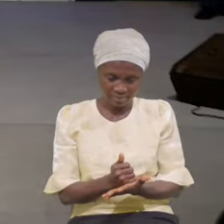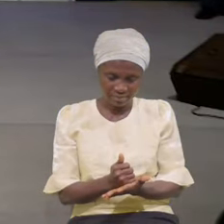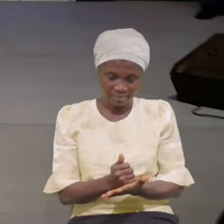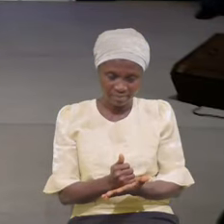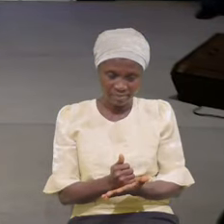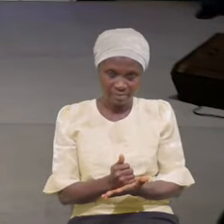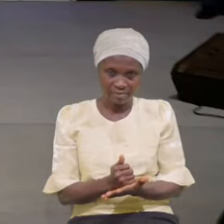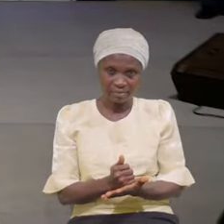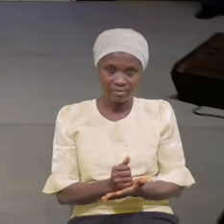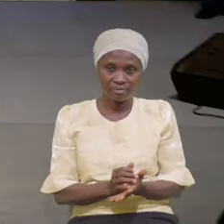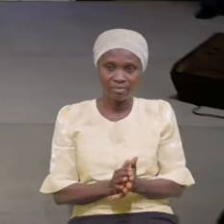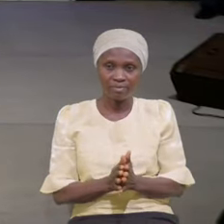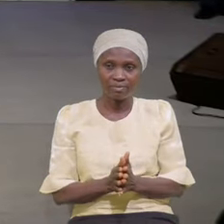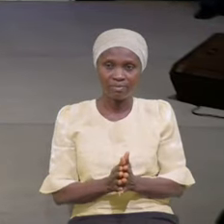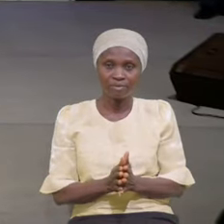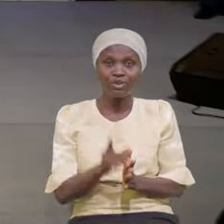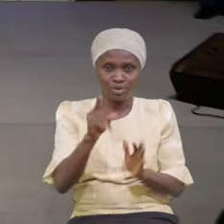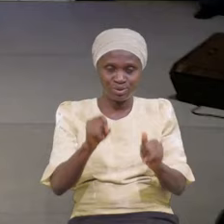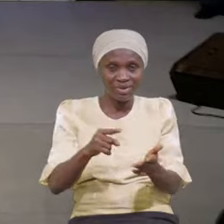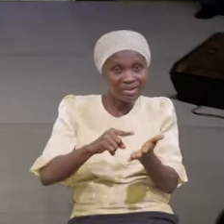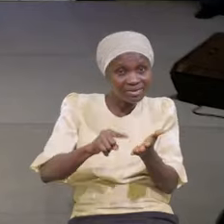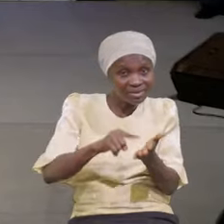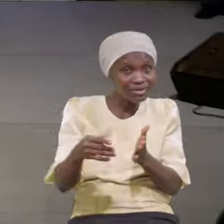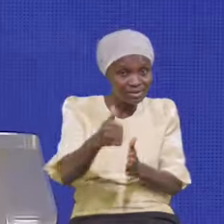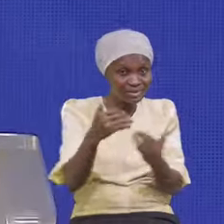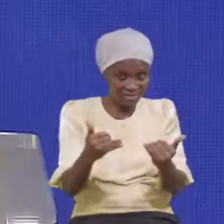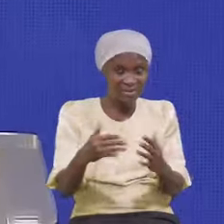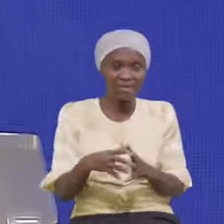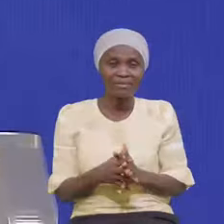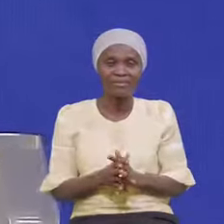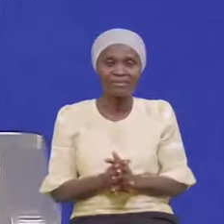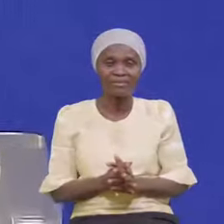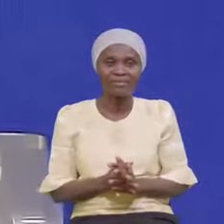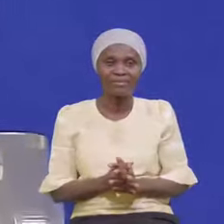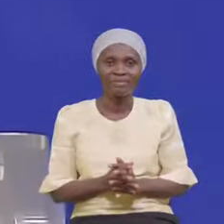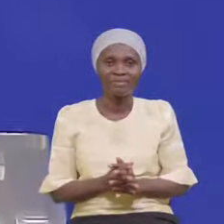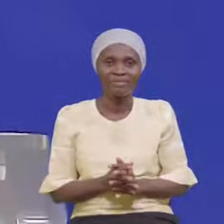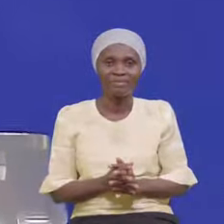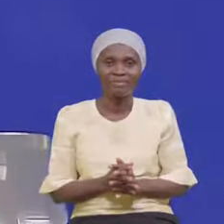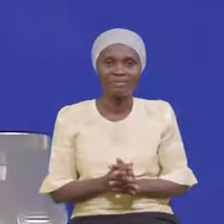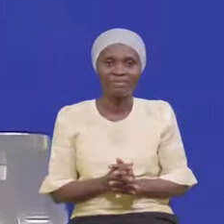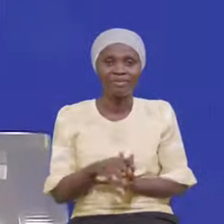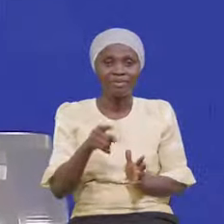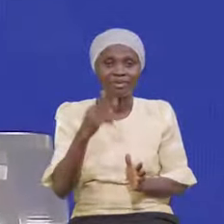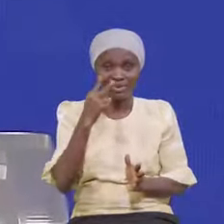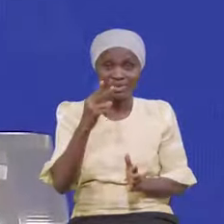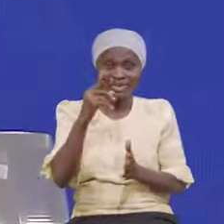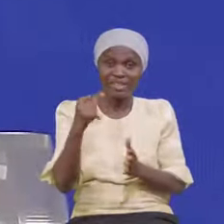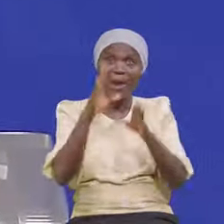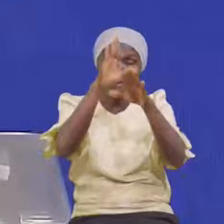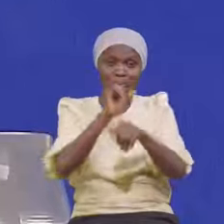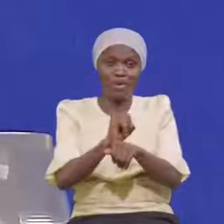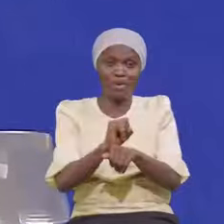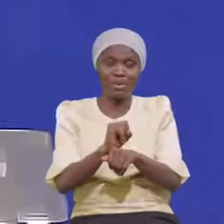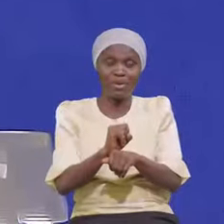చెప్పండి ఆమేన్. You can check up yourself now. స్వస్థత కార్యం జరిగిందండి. ఒకసారి మీ దేహాన్ని మీరు చూసుకోండి. The miracle